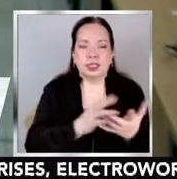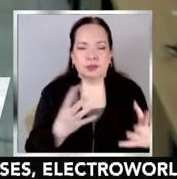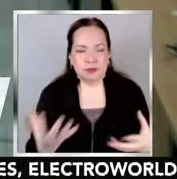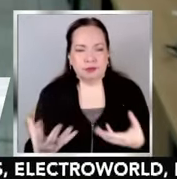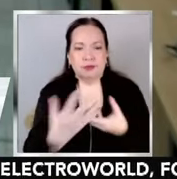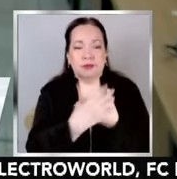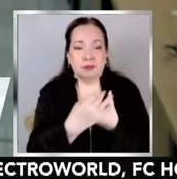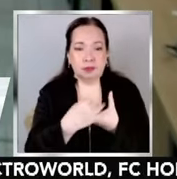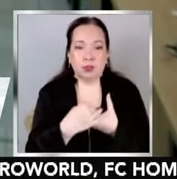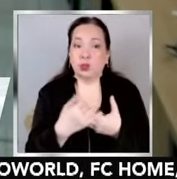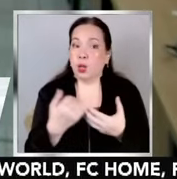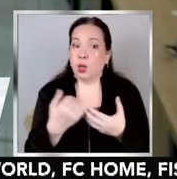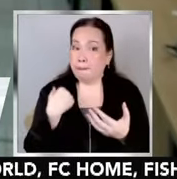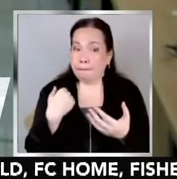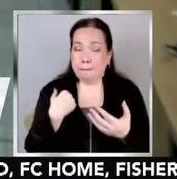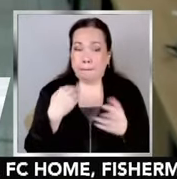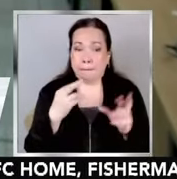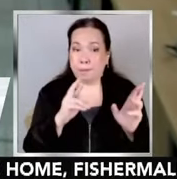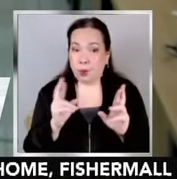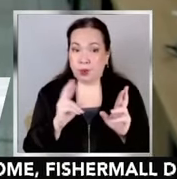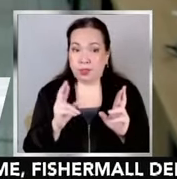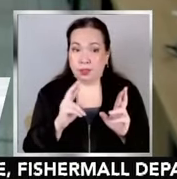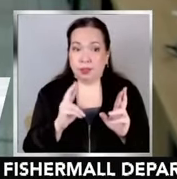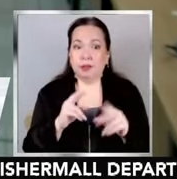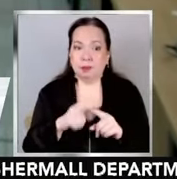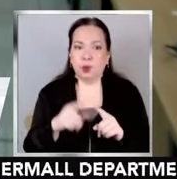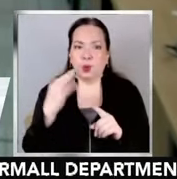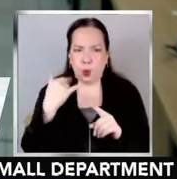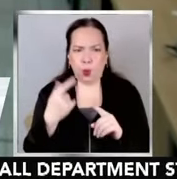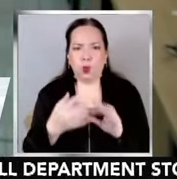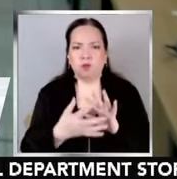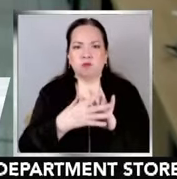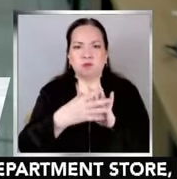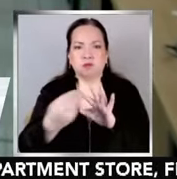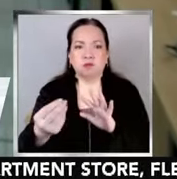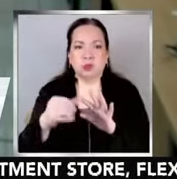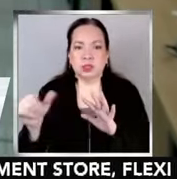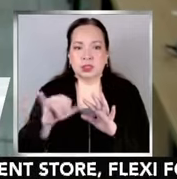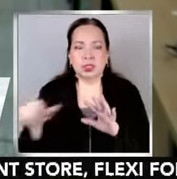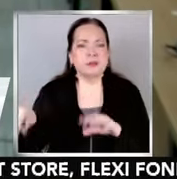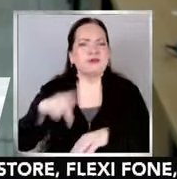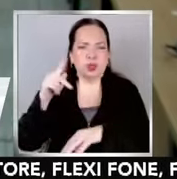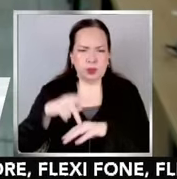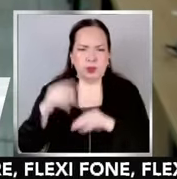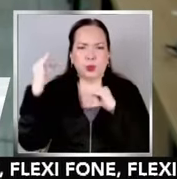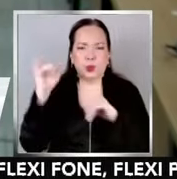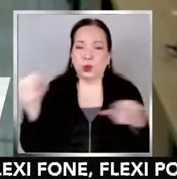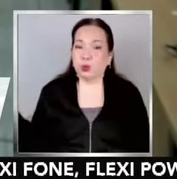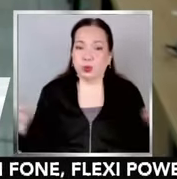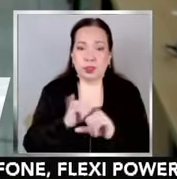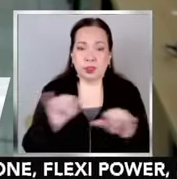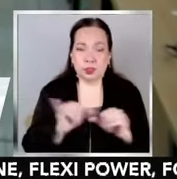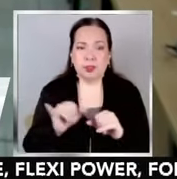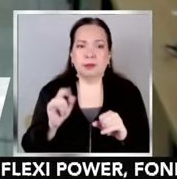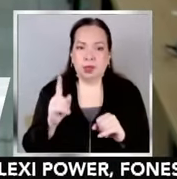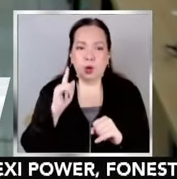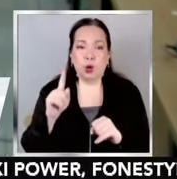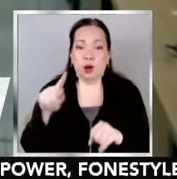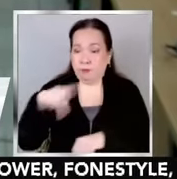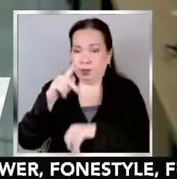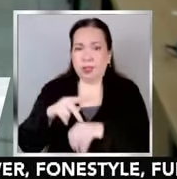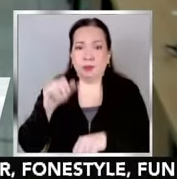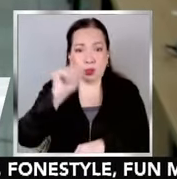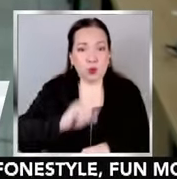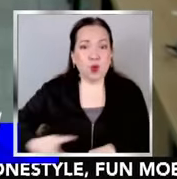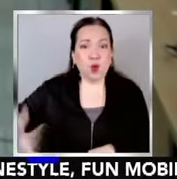ipatutupad, panukalang gamitin na ito sa iba pang panig ng bansa para buong Pilipinas, iisa na ang magiging sistema.